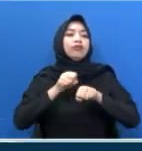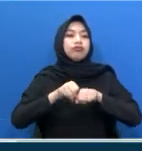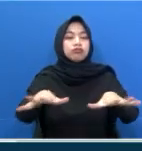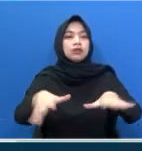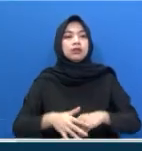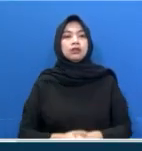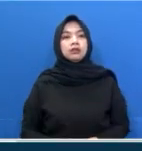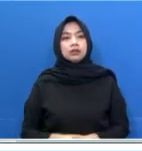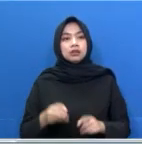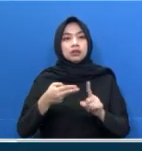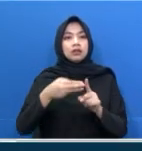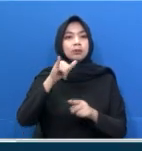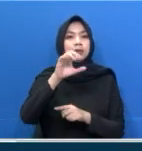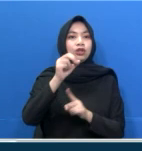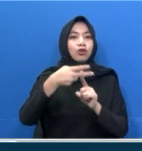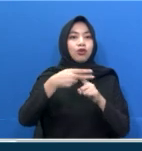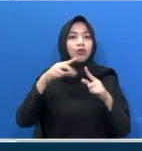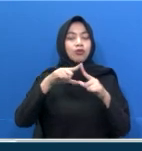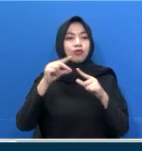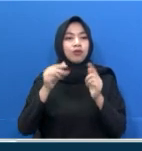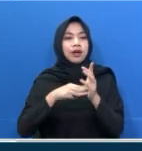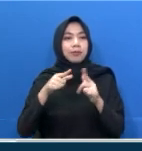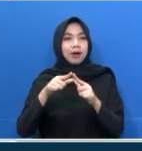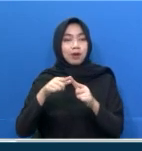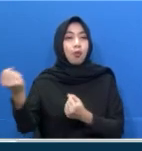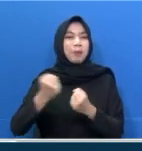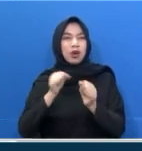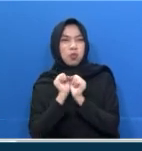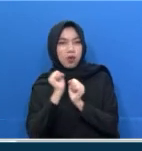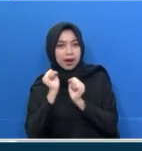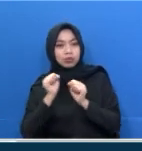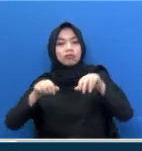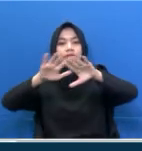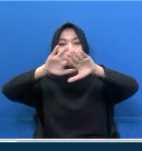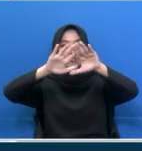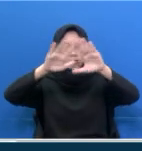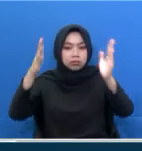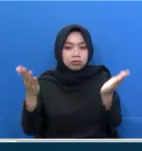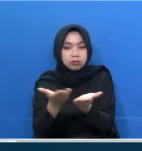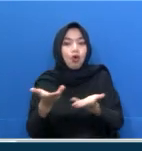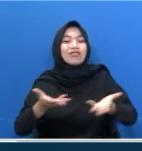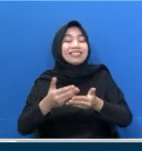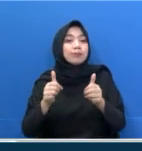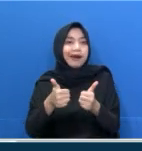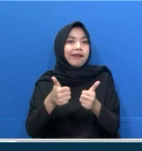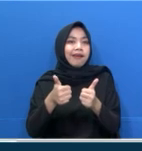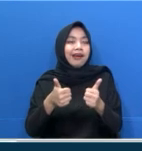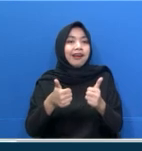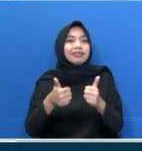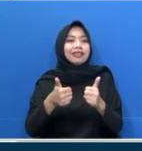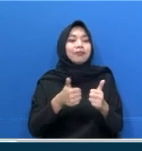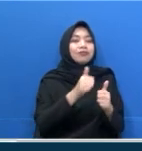yo yo Farma telah memastikan kendaraan pendingin dalam kondisi baik sehingga monitoring suhu dalam